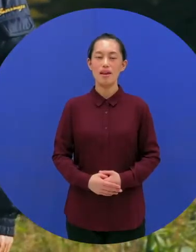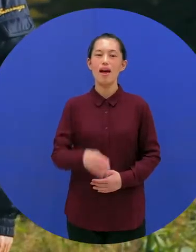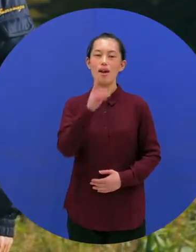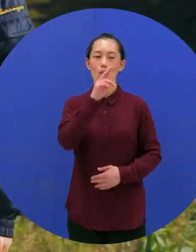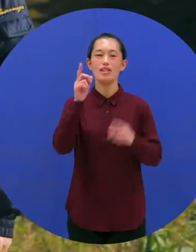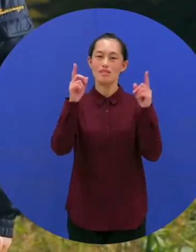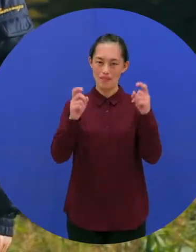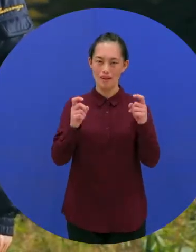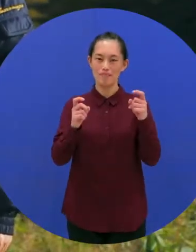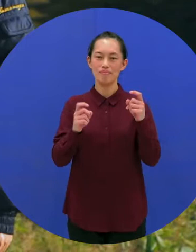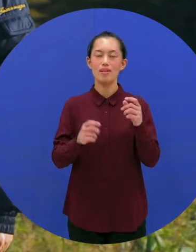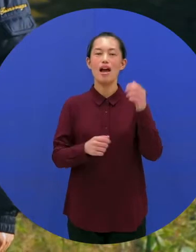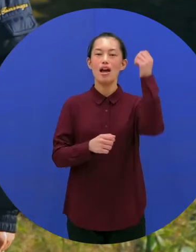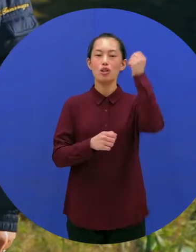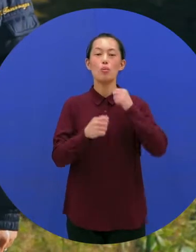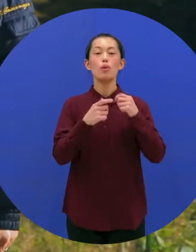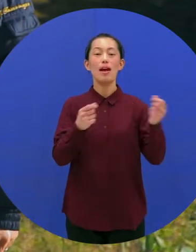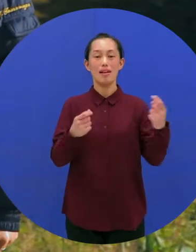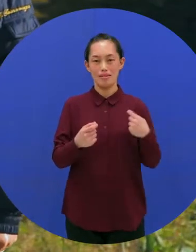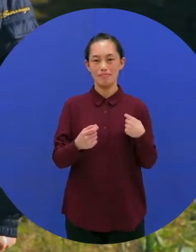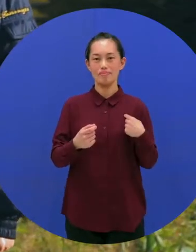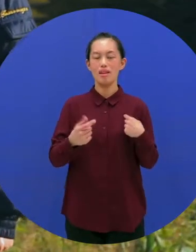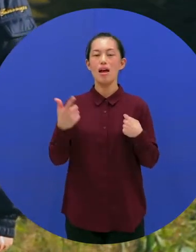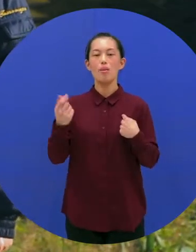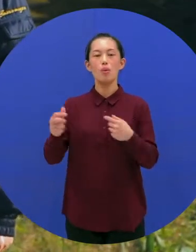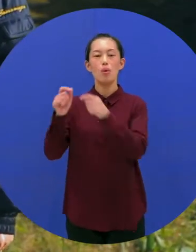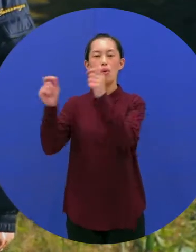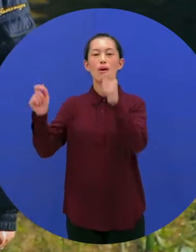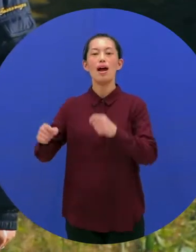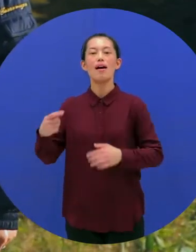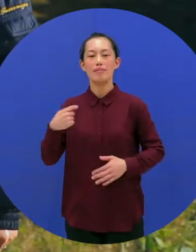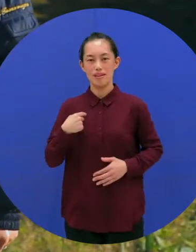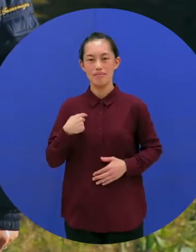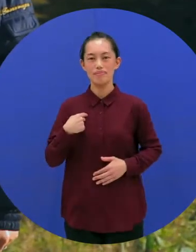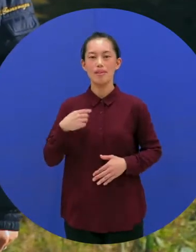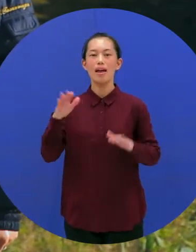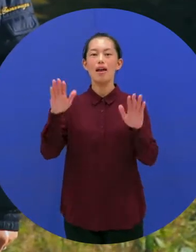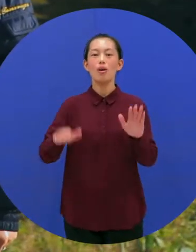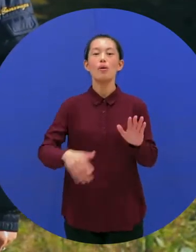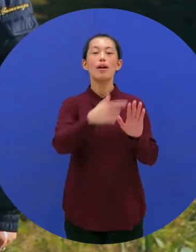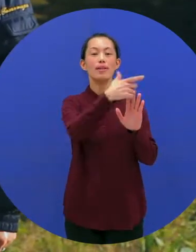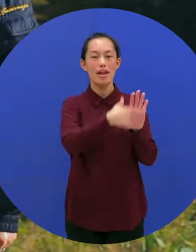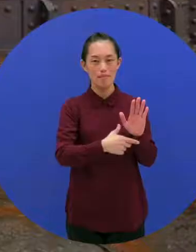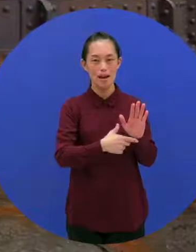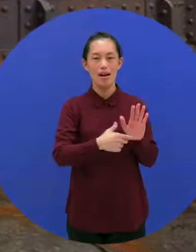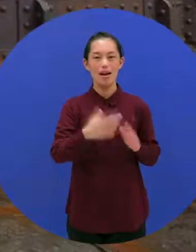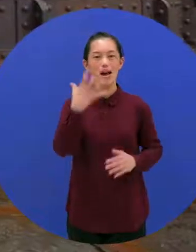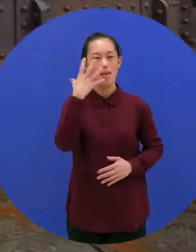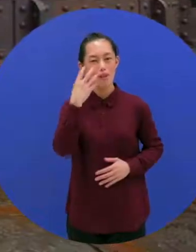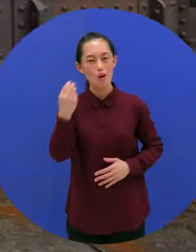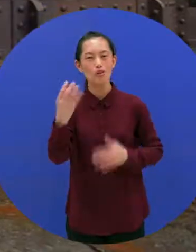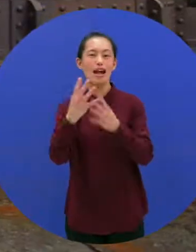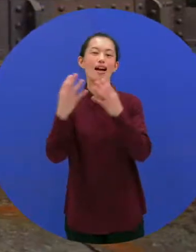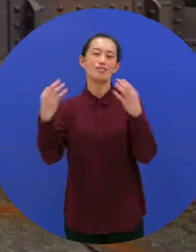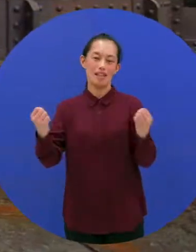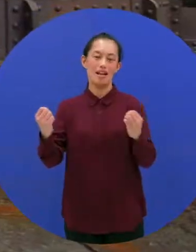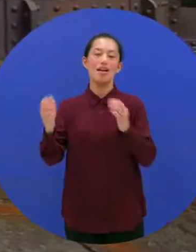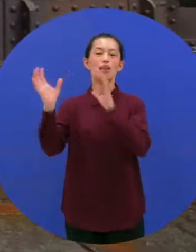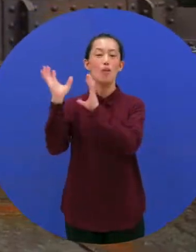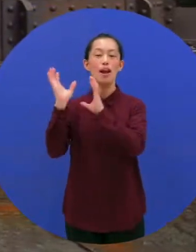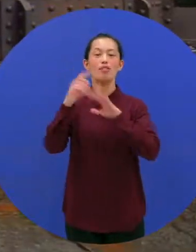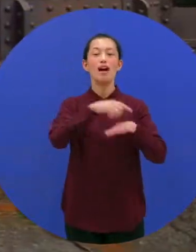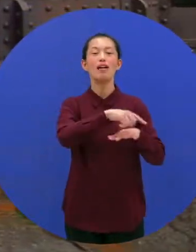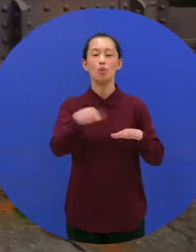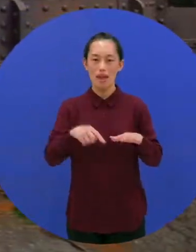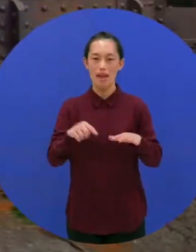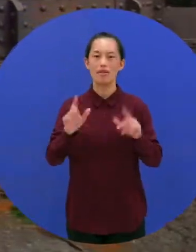皆さんこんにちは、佐世保市長の友永です。 レポーターの諸岡直子です。今回は魅力あふれる田原ヶ浦半